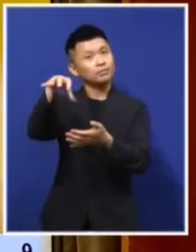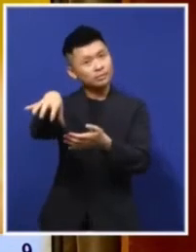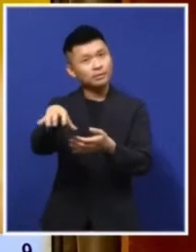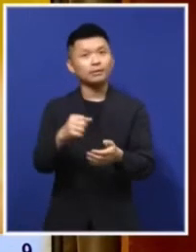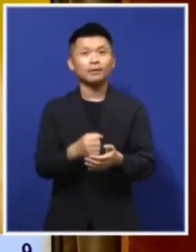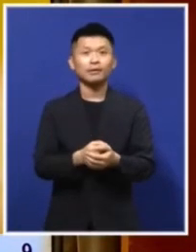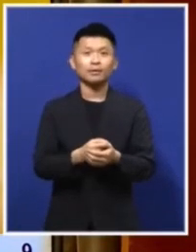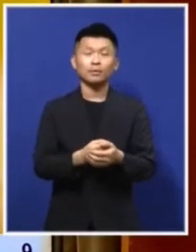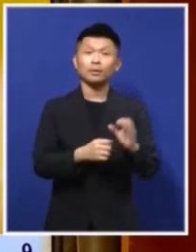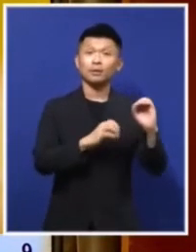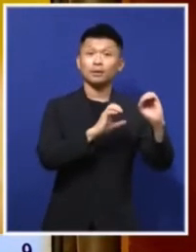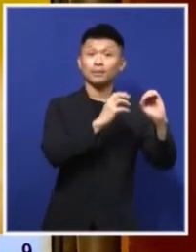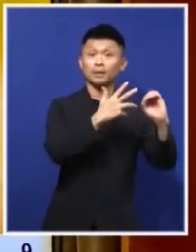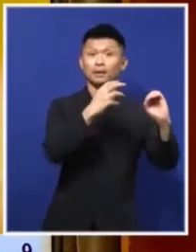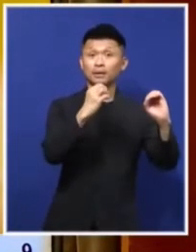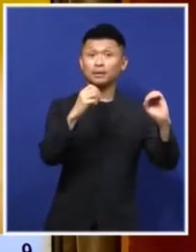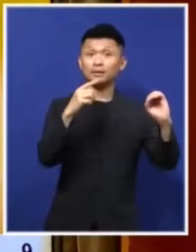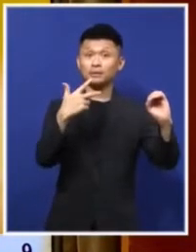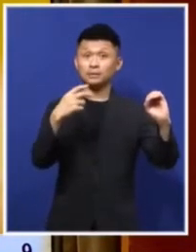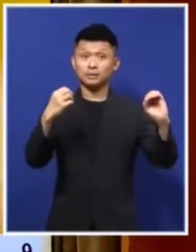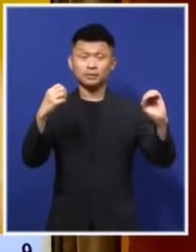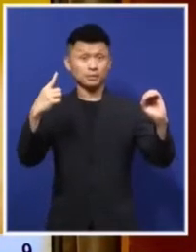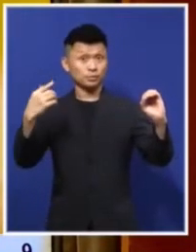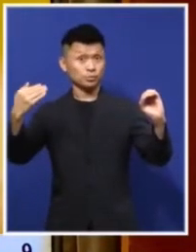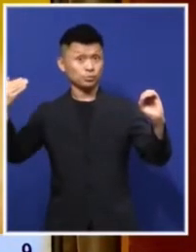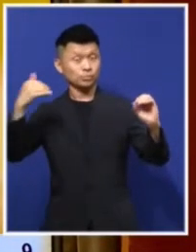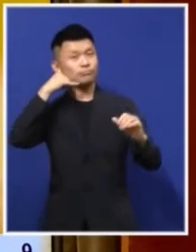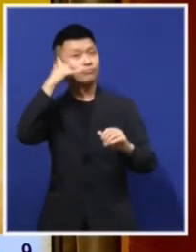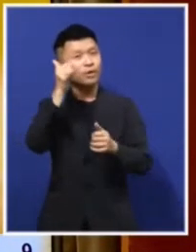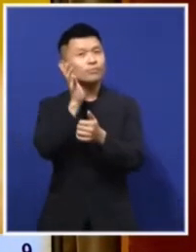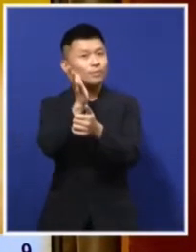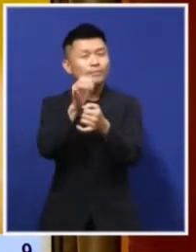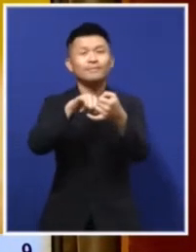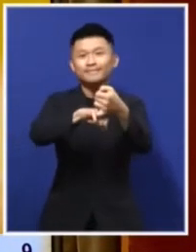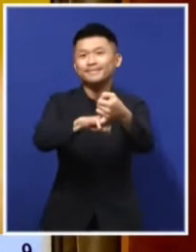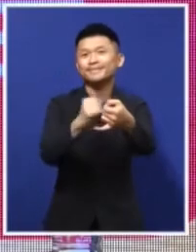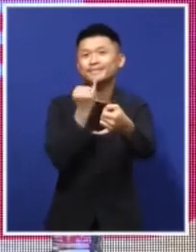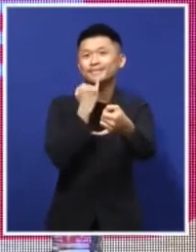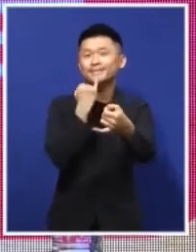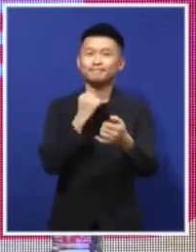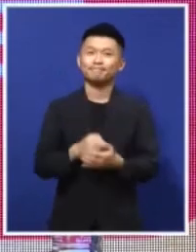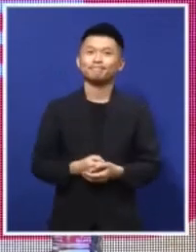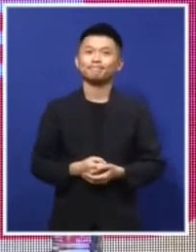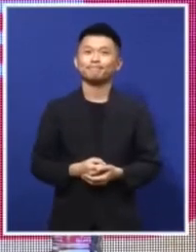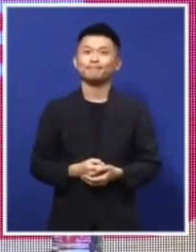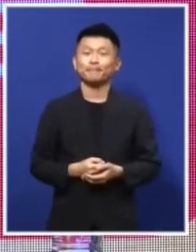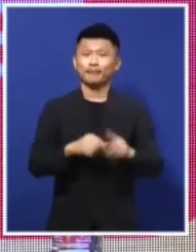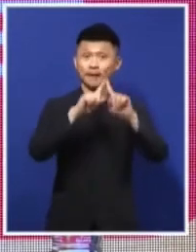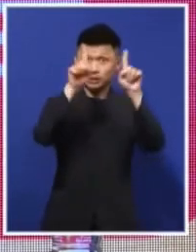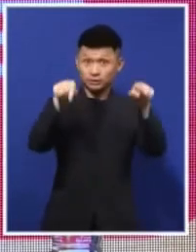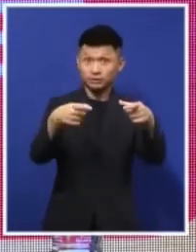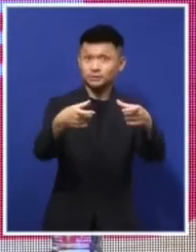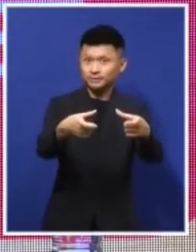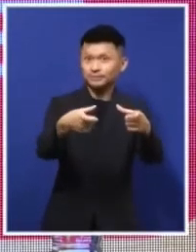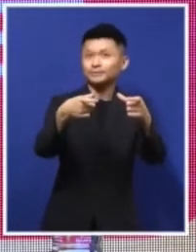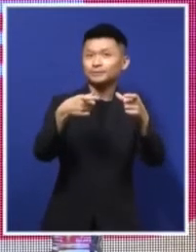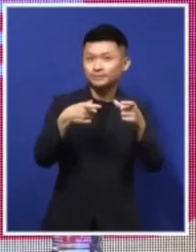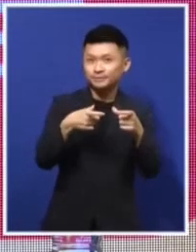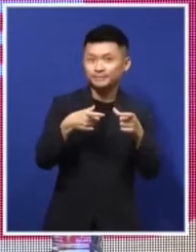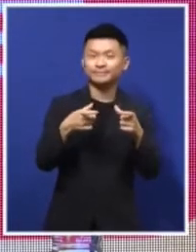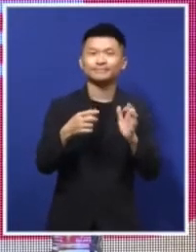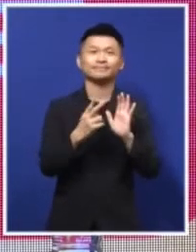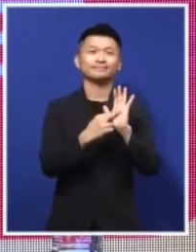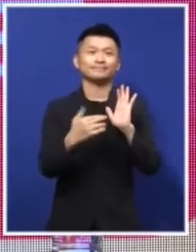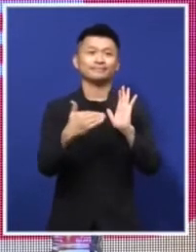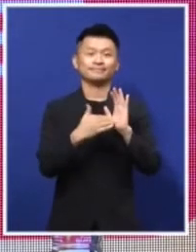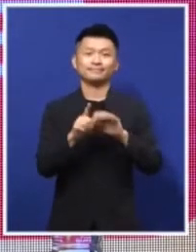打0800700199啊，都可以做这样子的预约。好，那以上是纸本券的部分。那